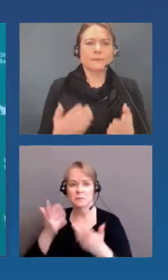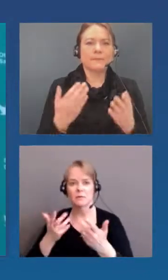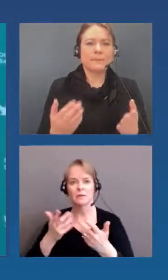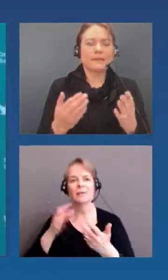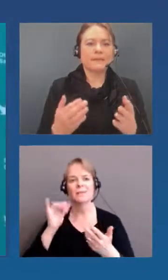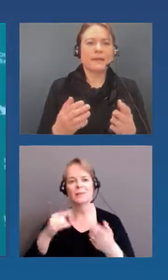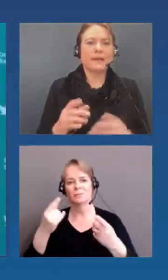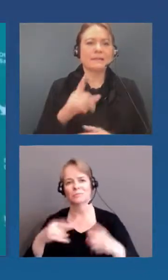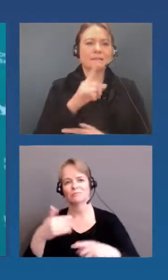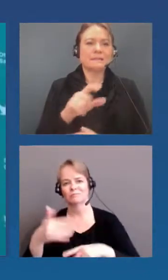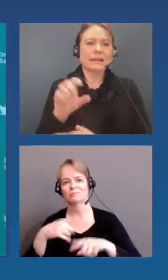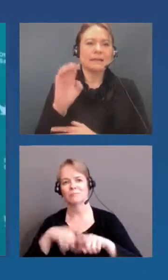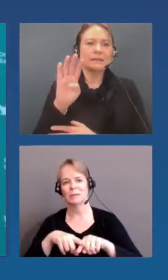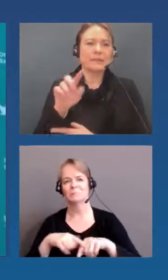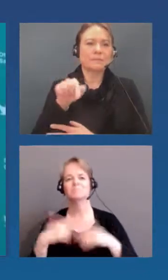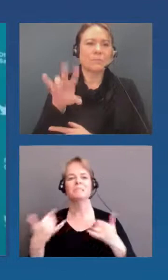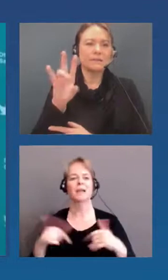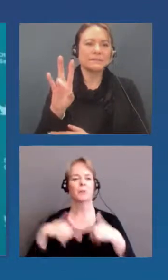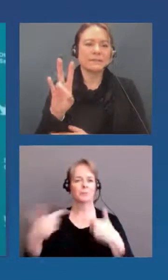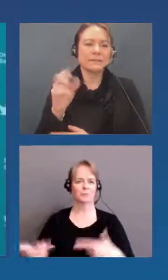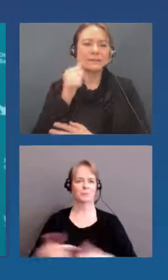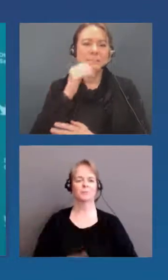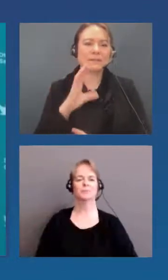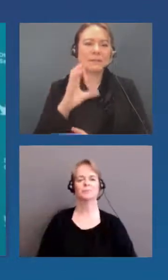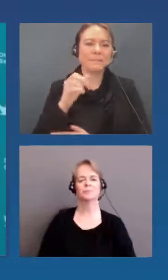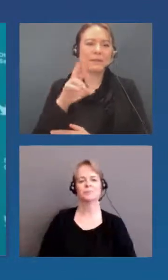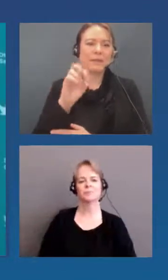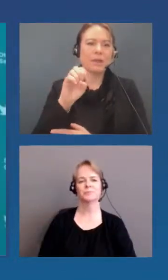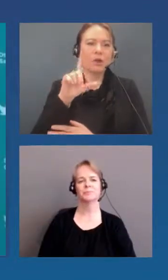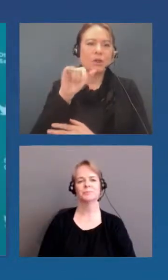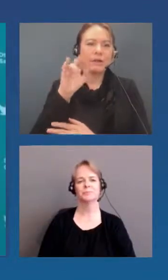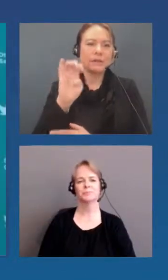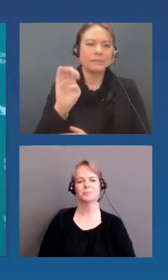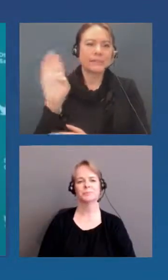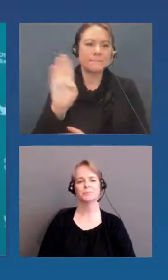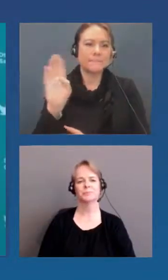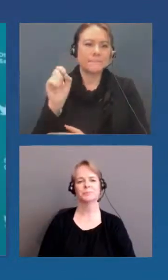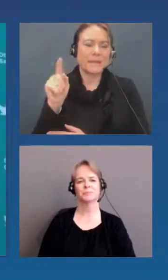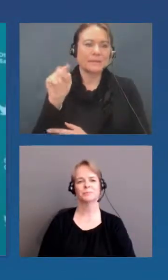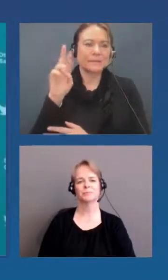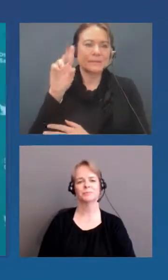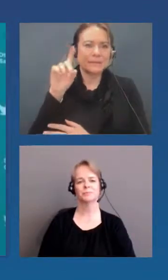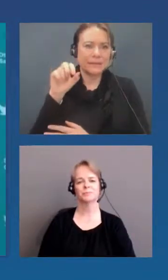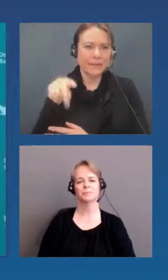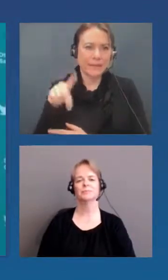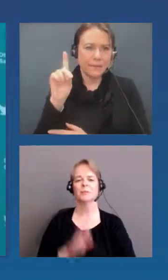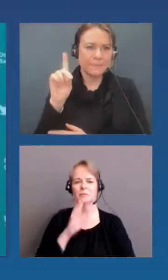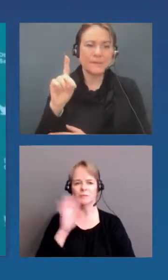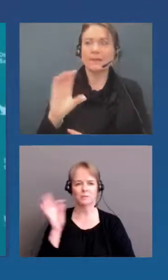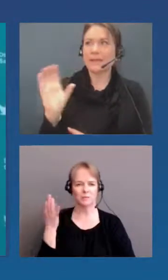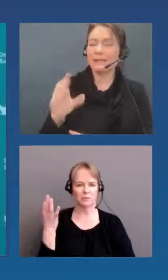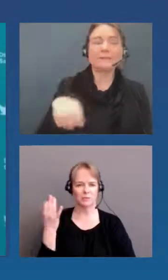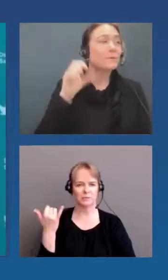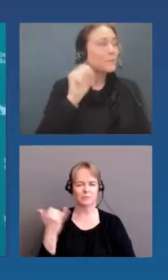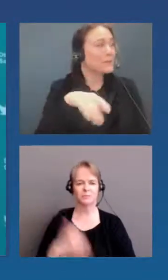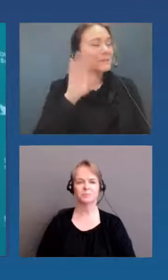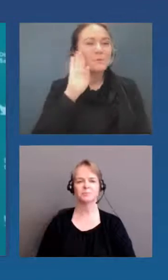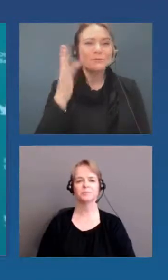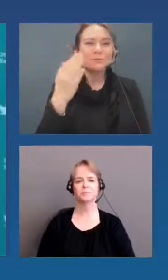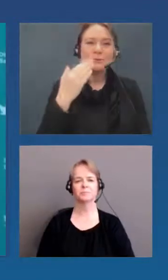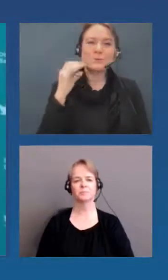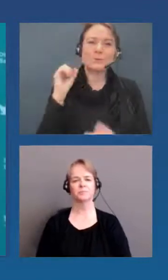104.7 Outaouais et Caroline Bertrand. Caroline? Oui, bonjour tout le monde. Merci beaucoup